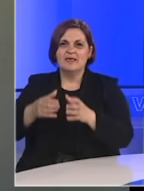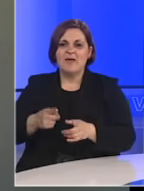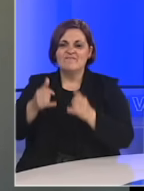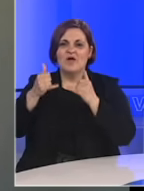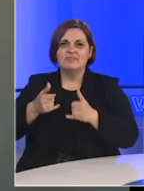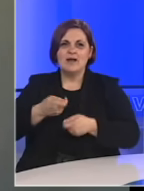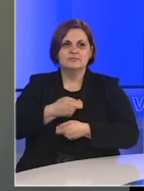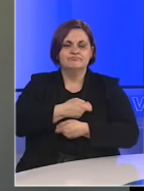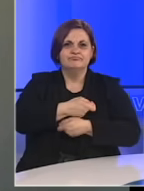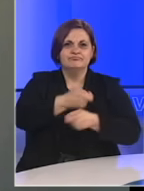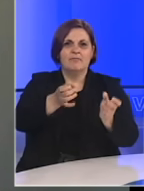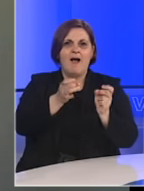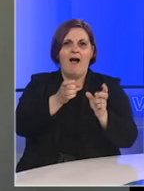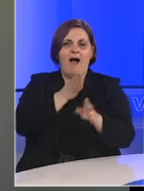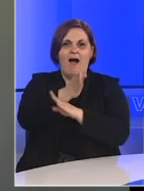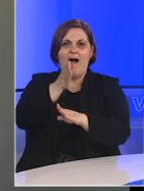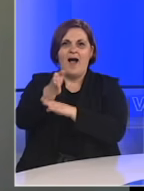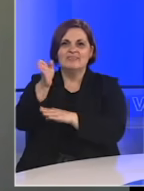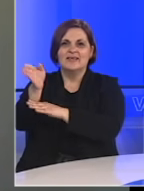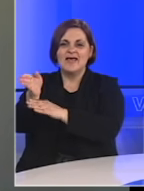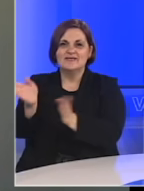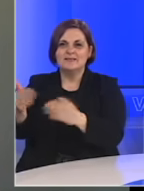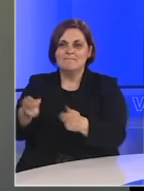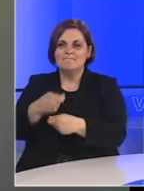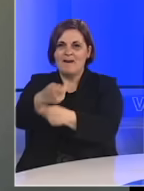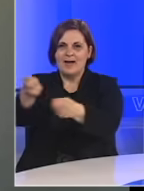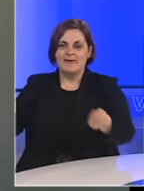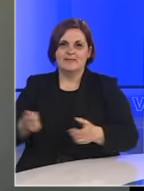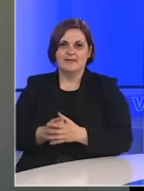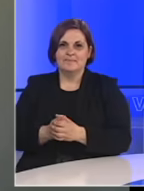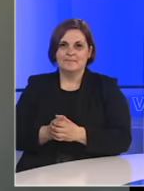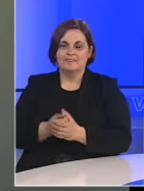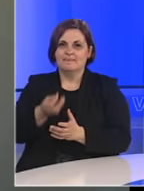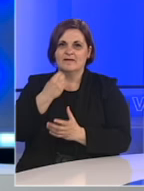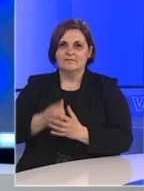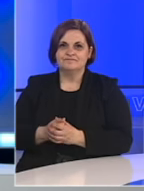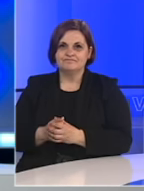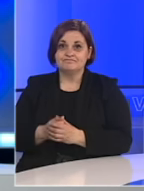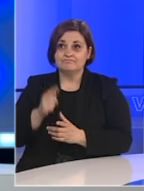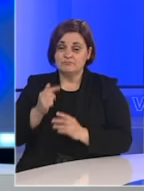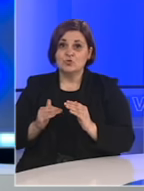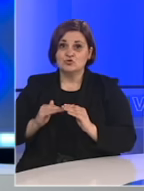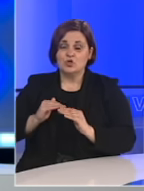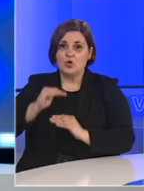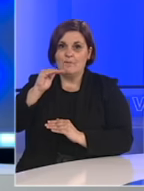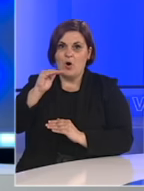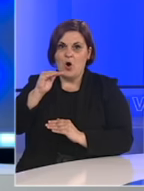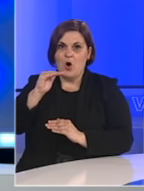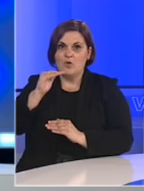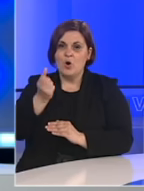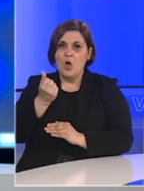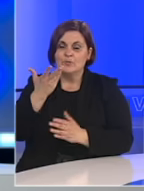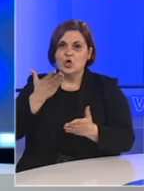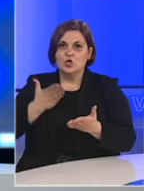danas distribuiraju na adrese našim korisnicima pakete hrane. Došlo do povećanja